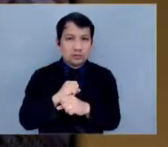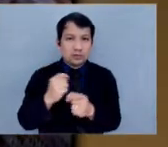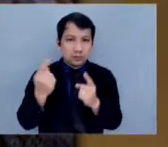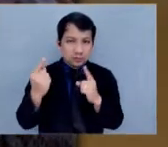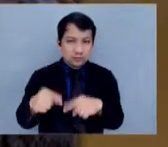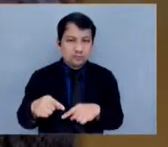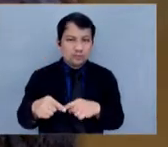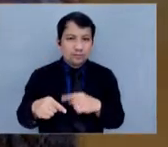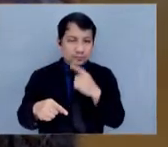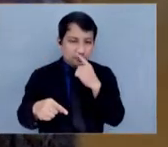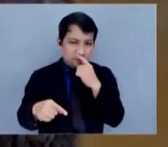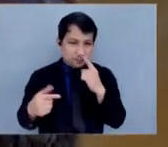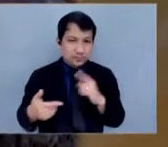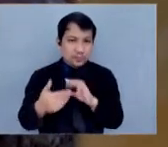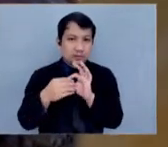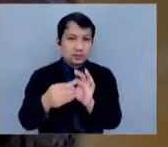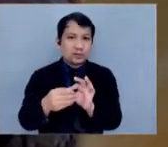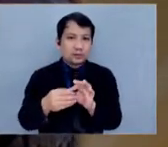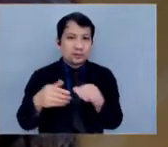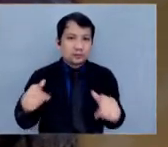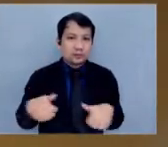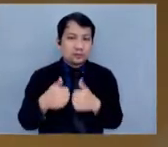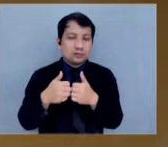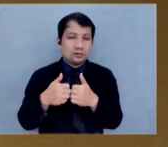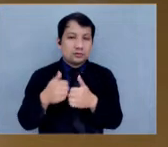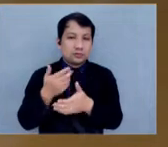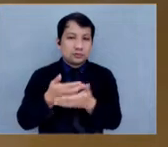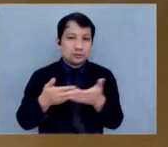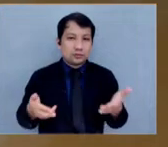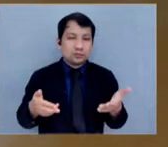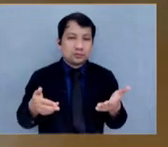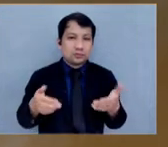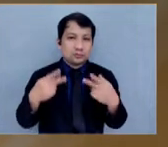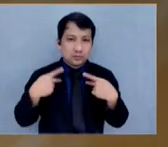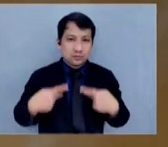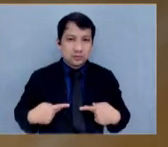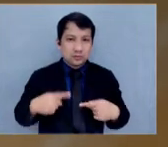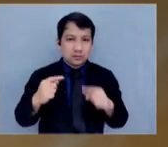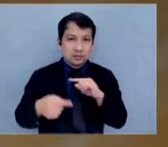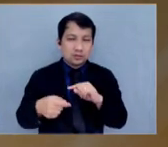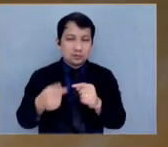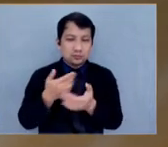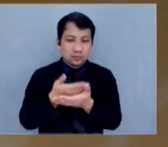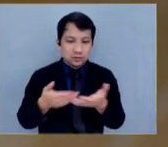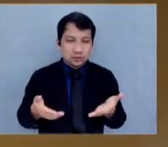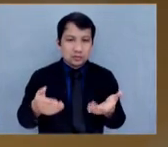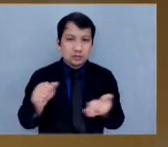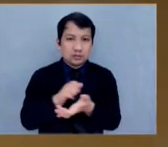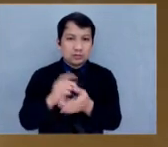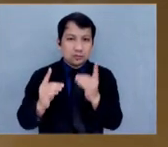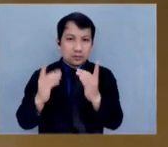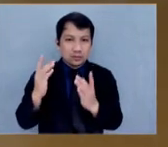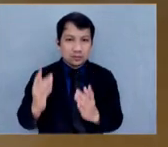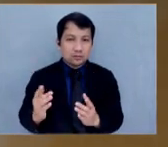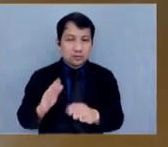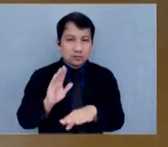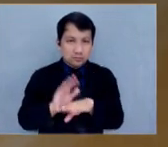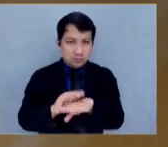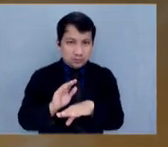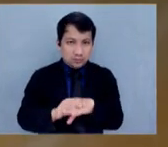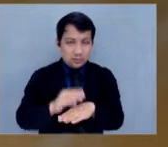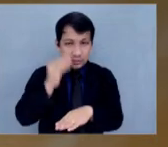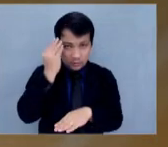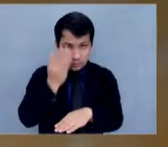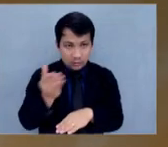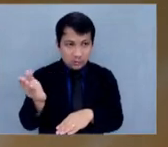Posibleng maharap sa kasong reckless imprudence resulting to physical injury and damage to property and driver. Paalala naman ng mga otoridad sa